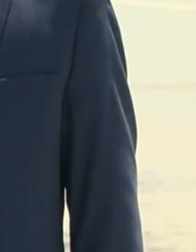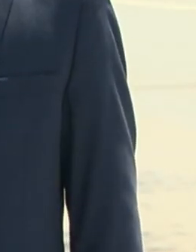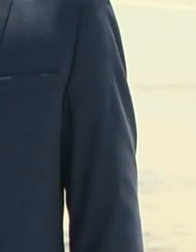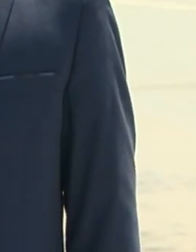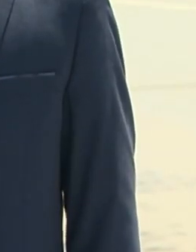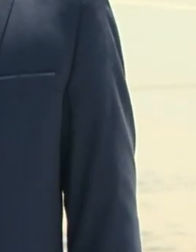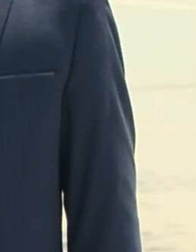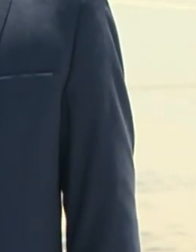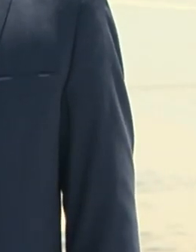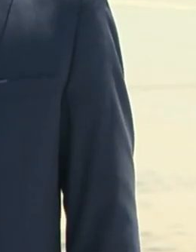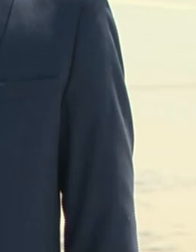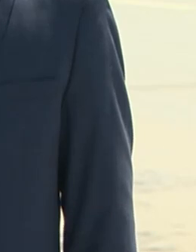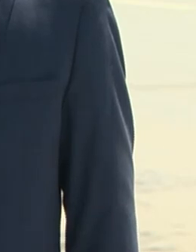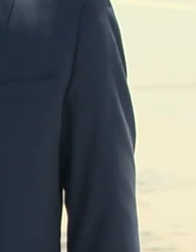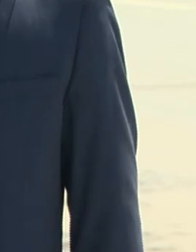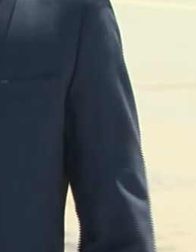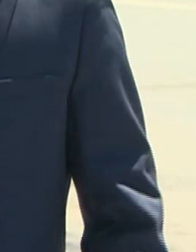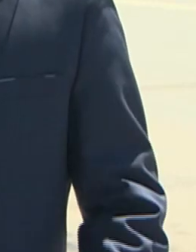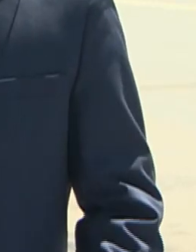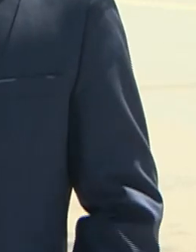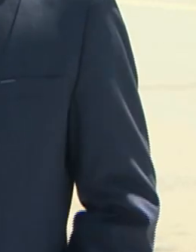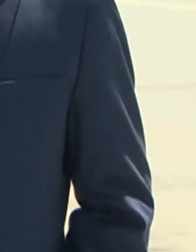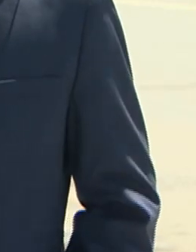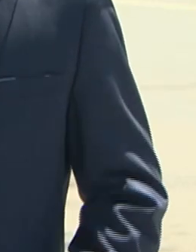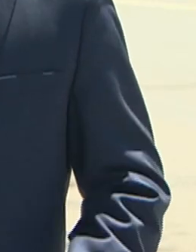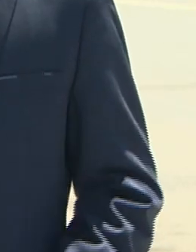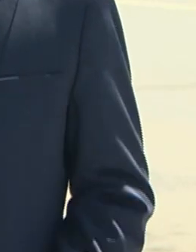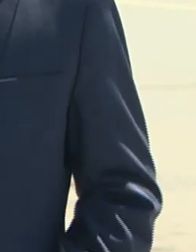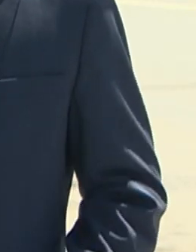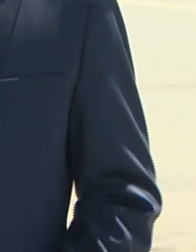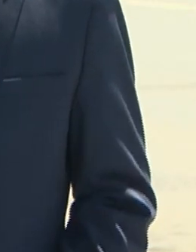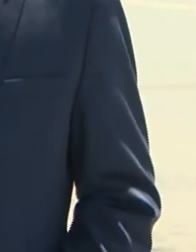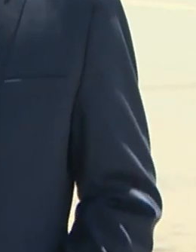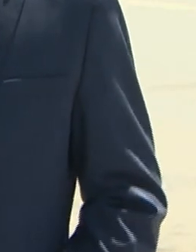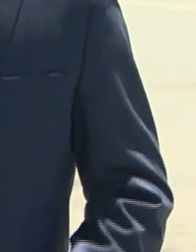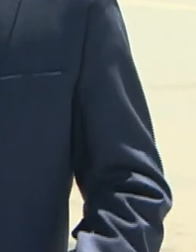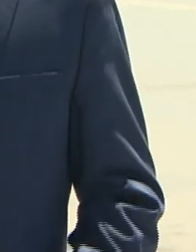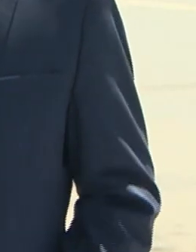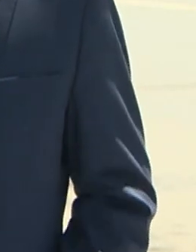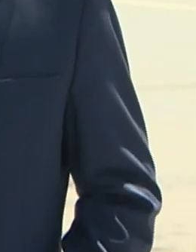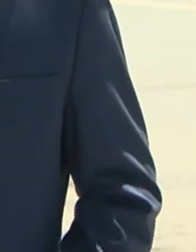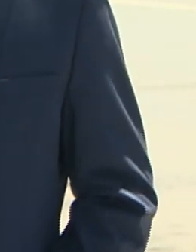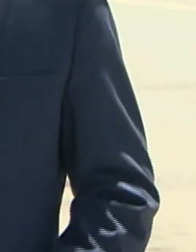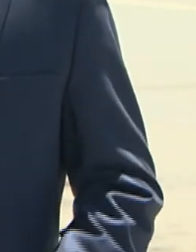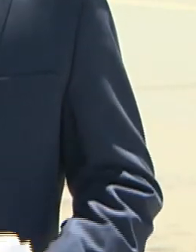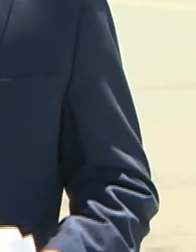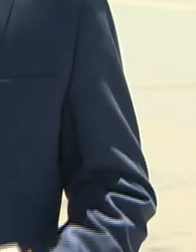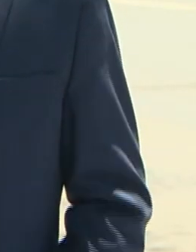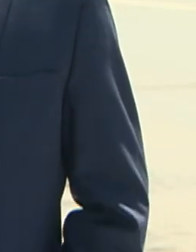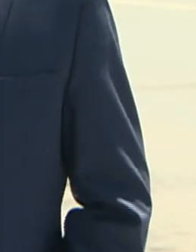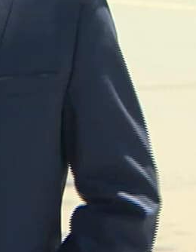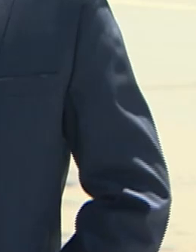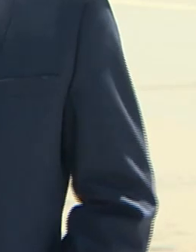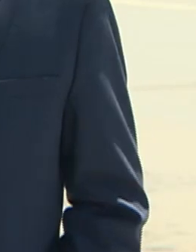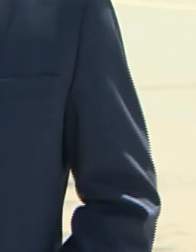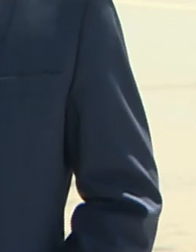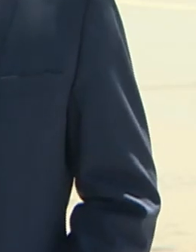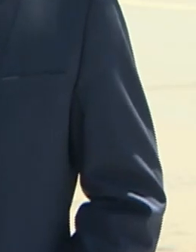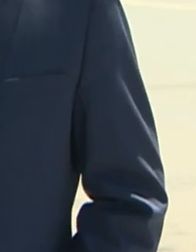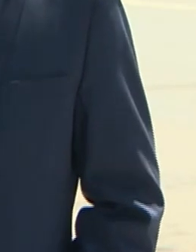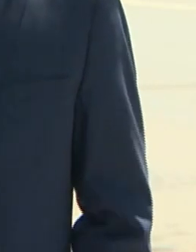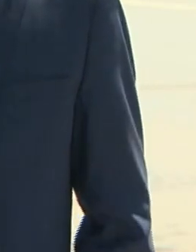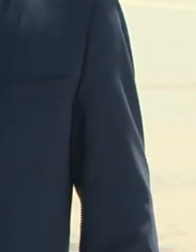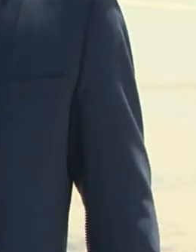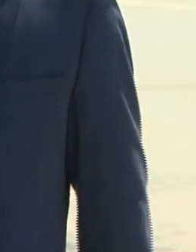әзірге менде бар ақпарат осы. Президенттің Қызылорда облысына сапары туралы толыққанды материалды